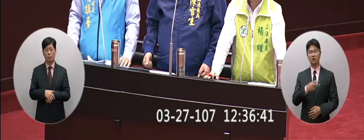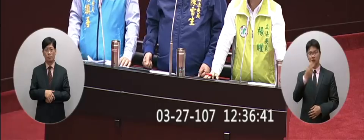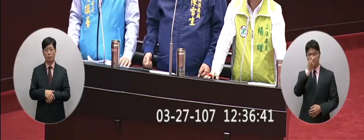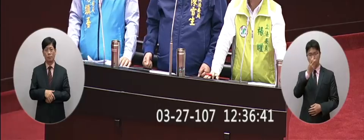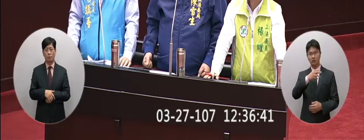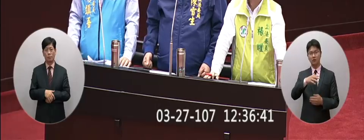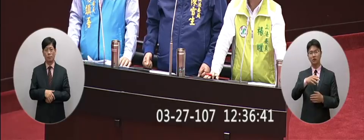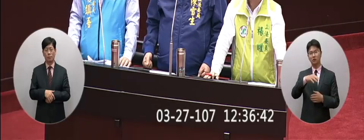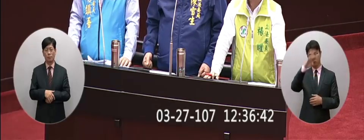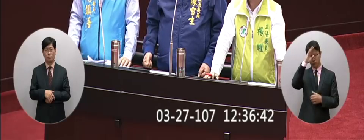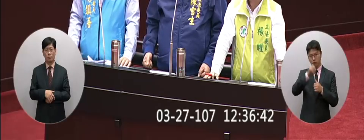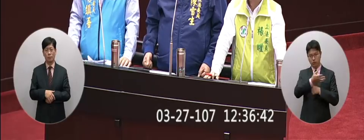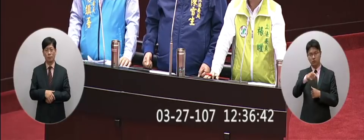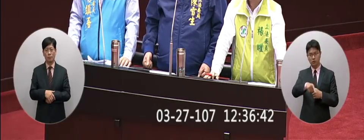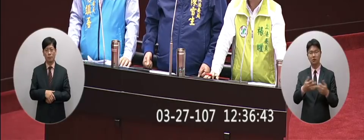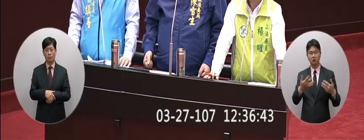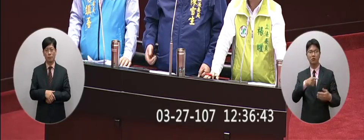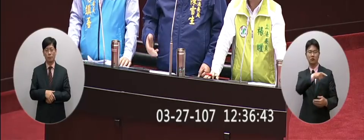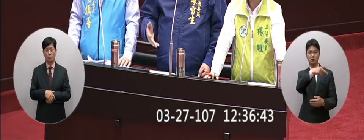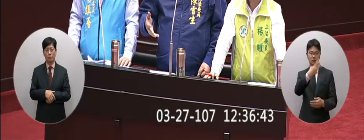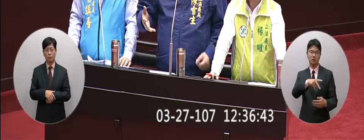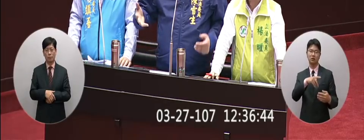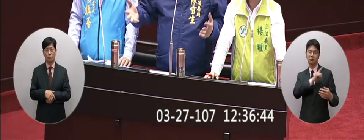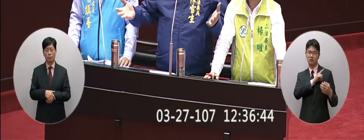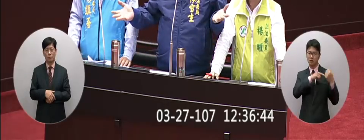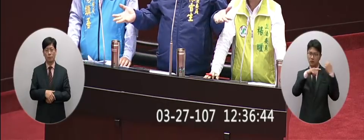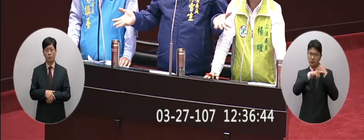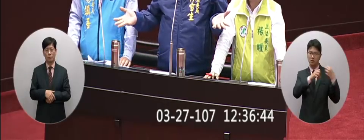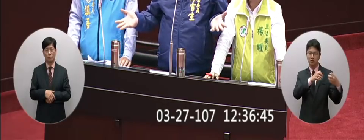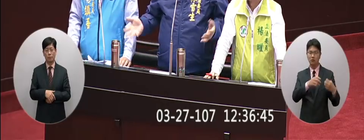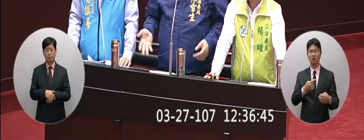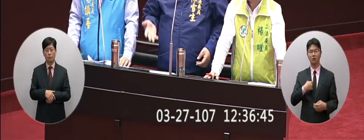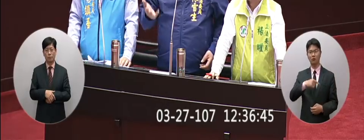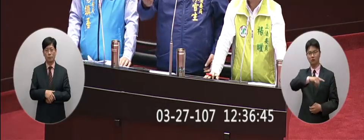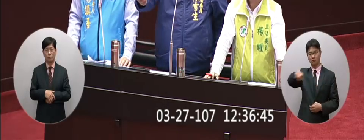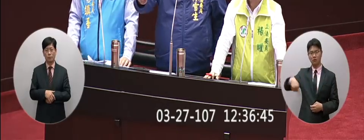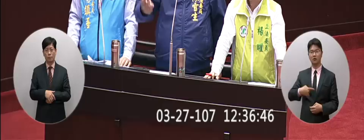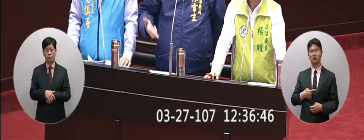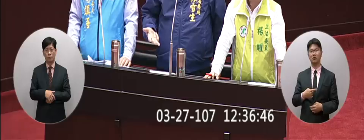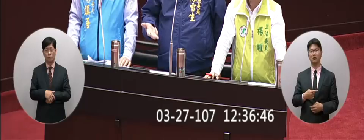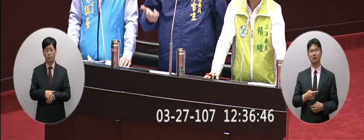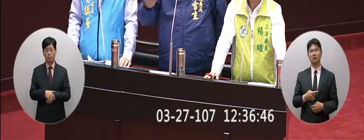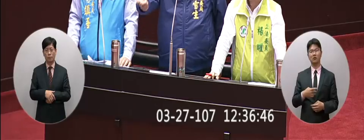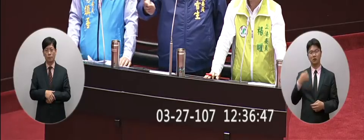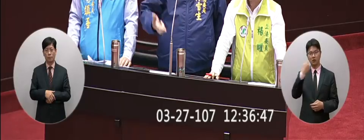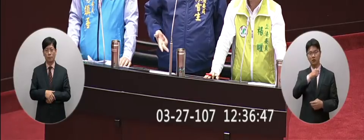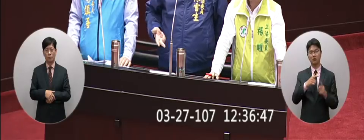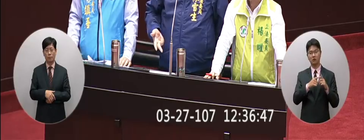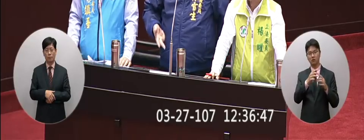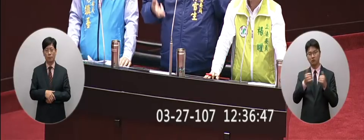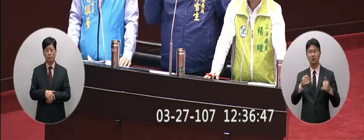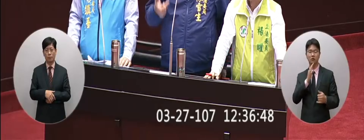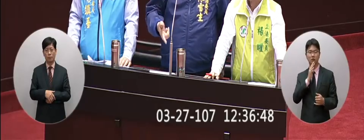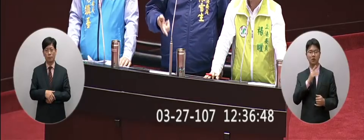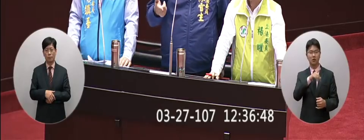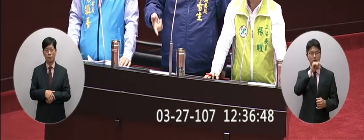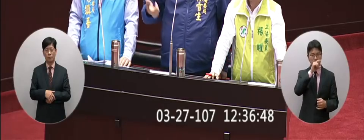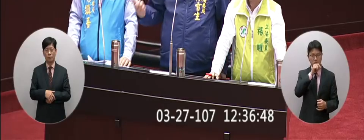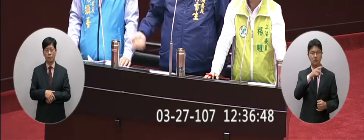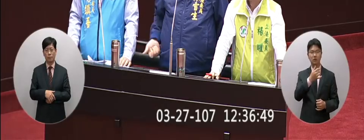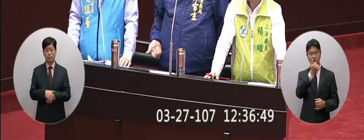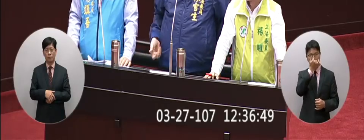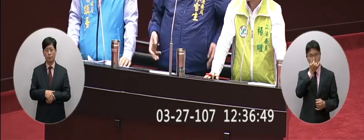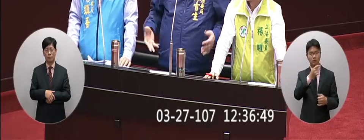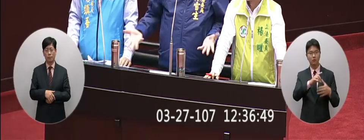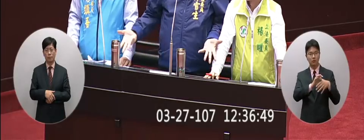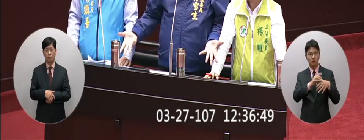分，我希望能够回去检讨一下哈。我们同样是中华民国国民，鸡不能带，鸡蛋不能带，我们养了猪，猪肉